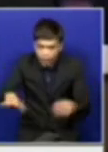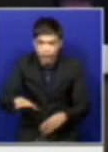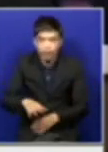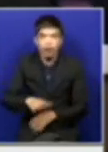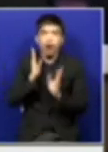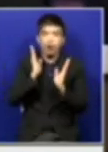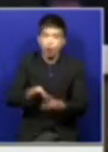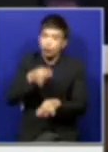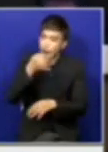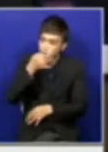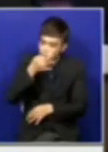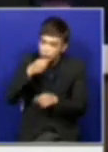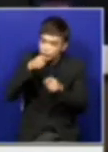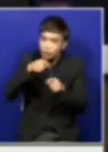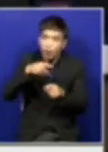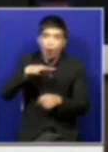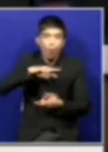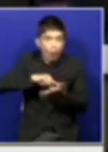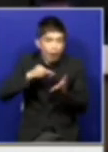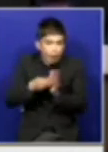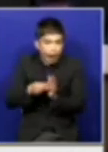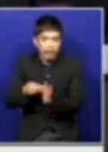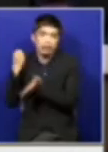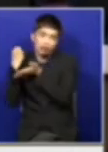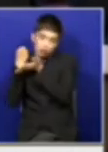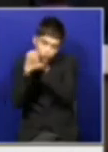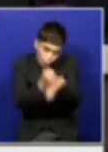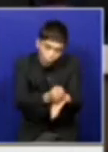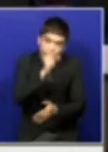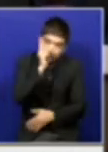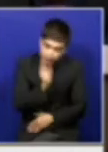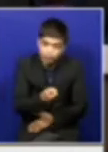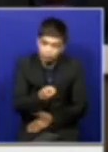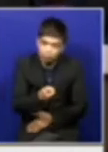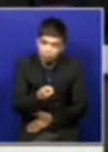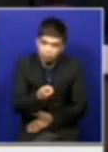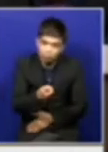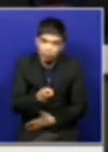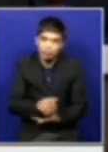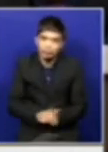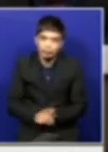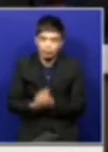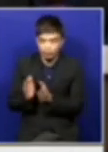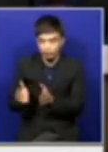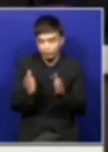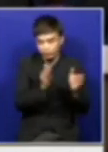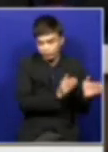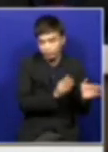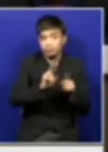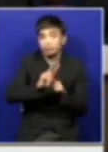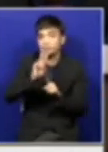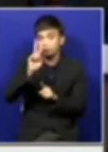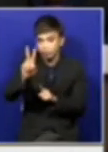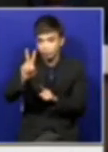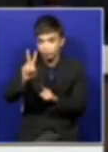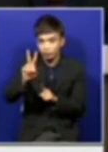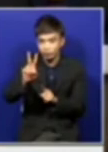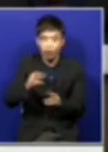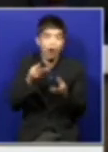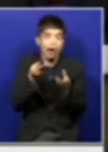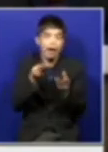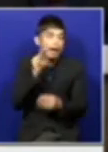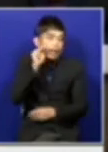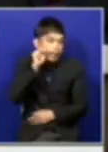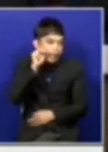ขาได้รับเยียวยาที่แท้จริงเรื่องที่สองที่ควรที่จะเยียวยาก็คือแหล่งน้ำเรื่